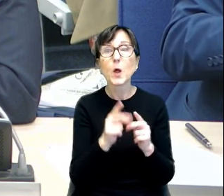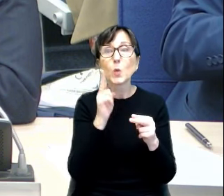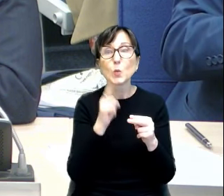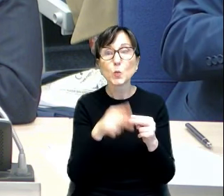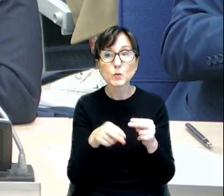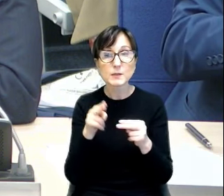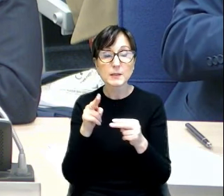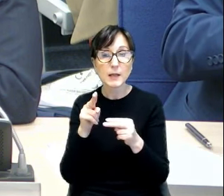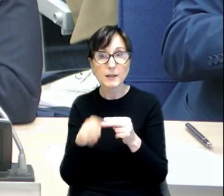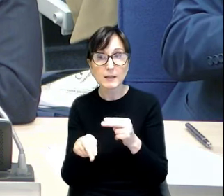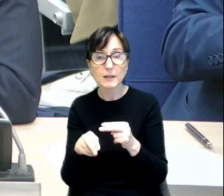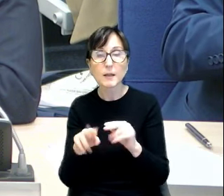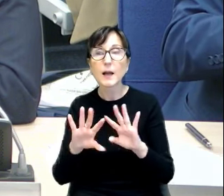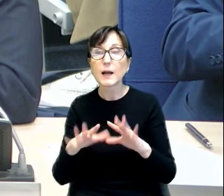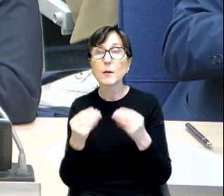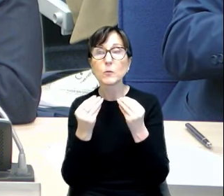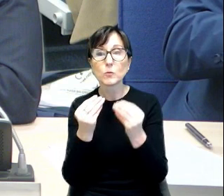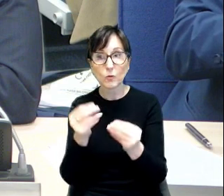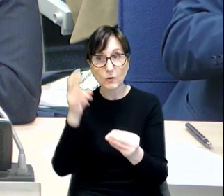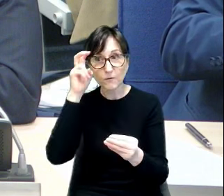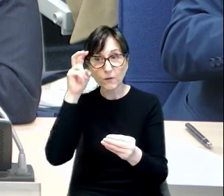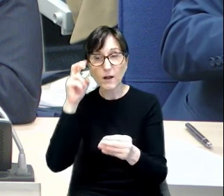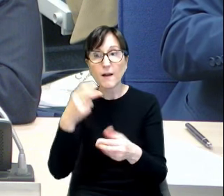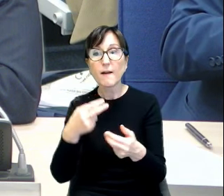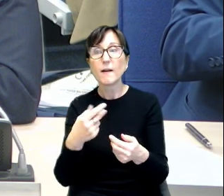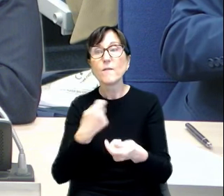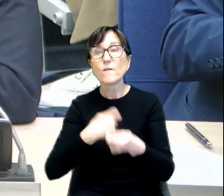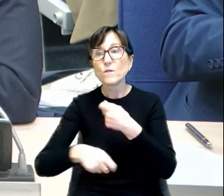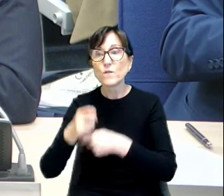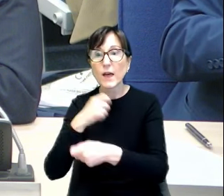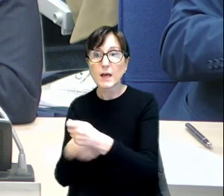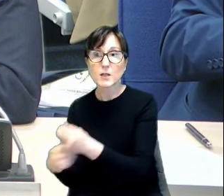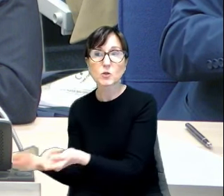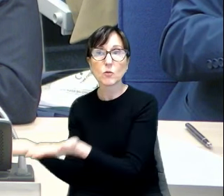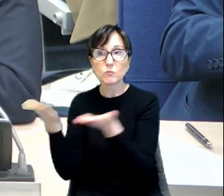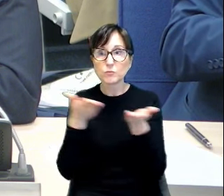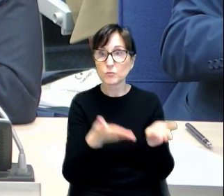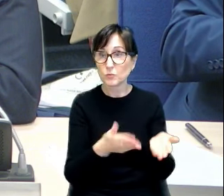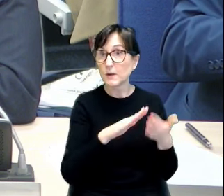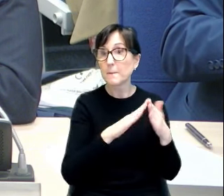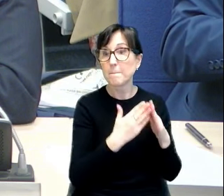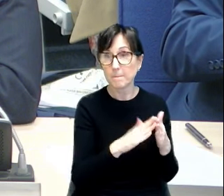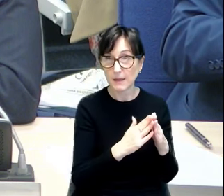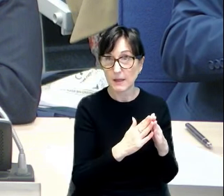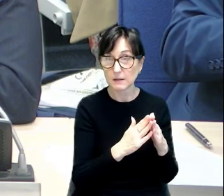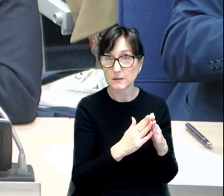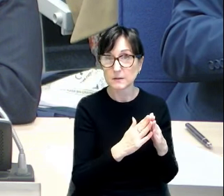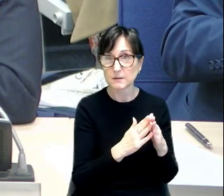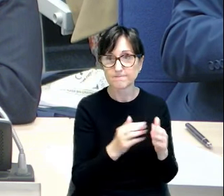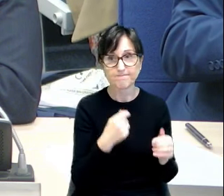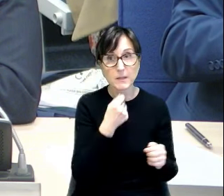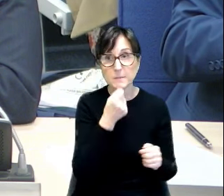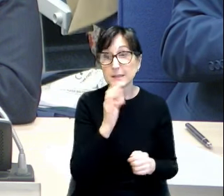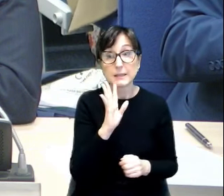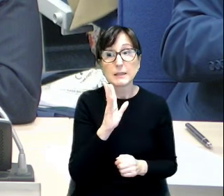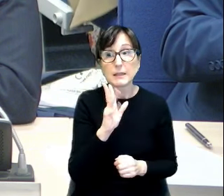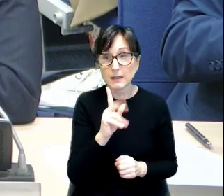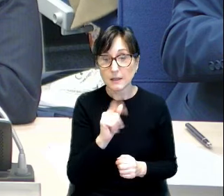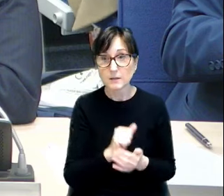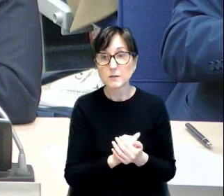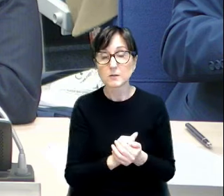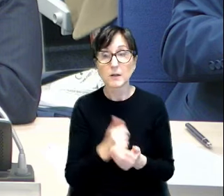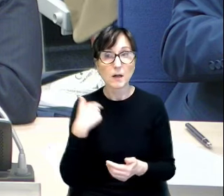atėjimą į klaipėdos miestą man toks požiūris yra šiek tiek keistokas ir mano